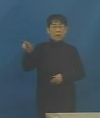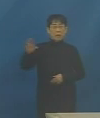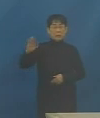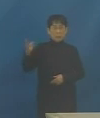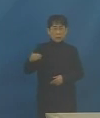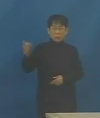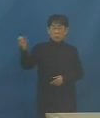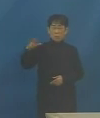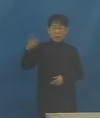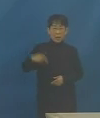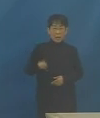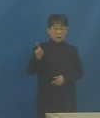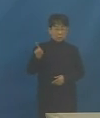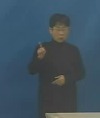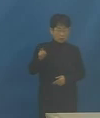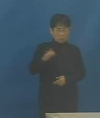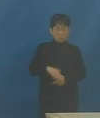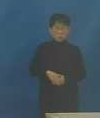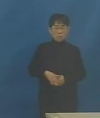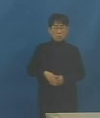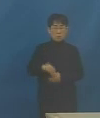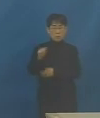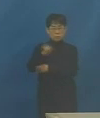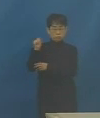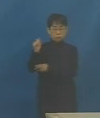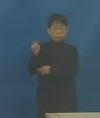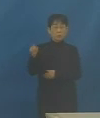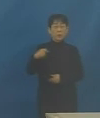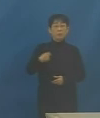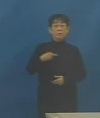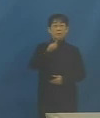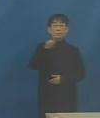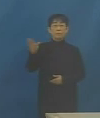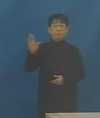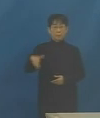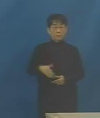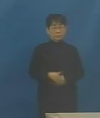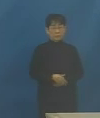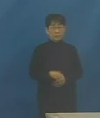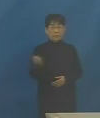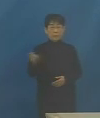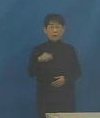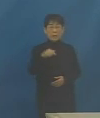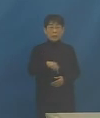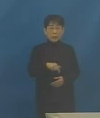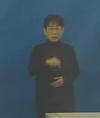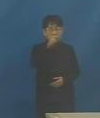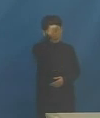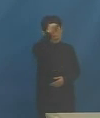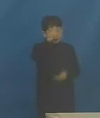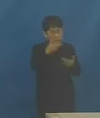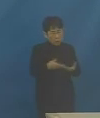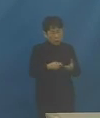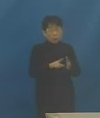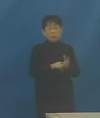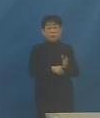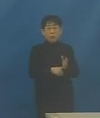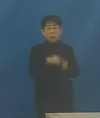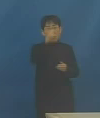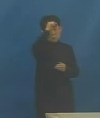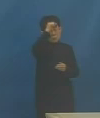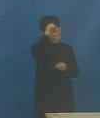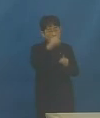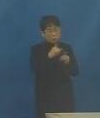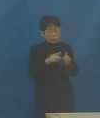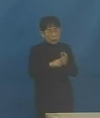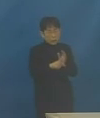いうことを申し上げましたまたあの中には優勝乗車だけ無料件サーボスッキリさせれば